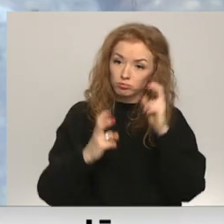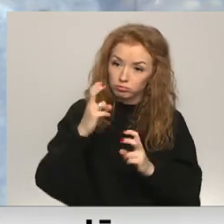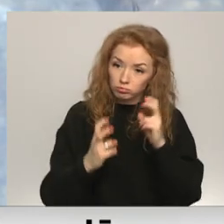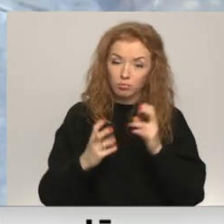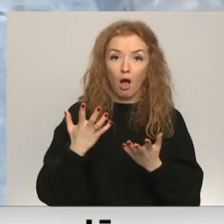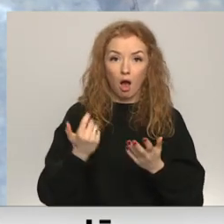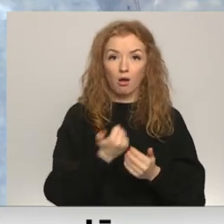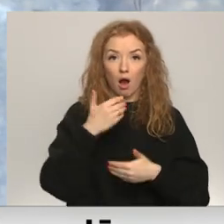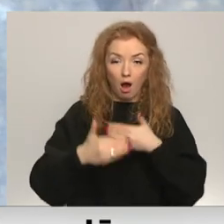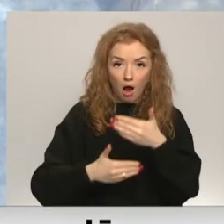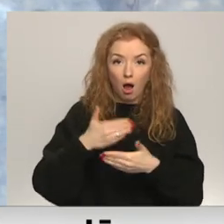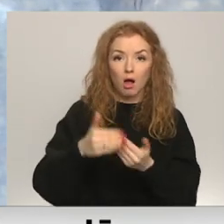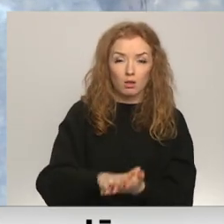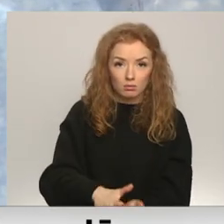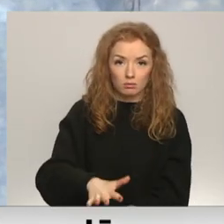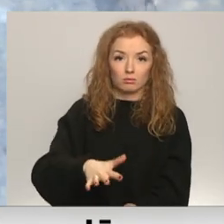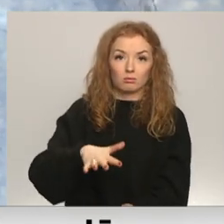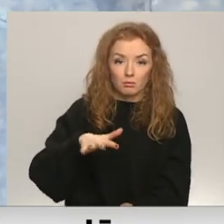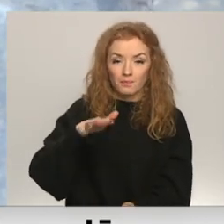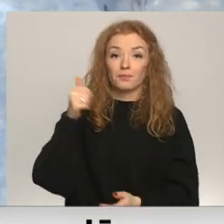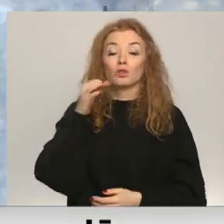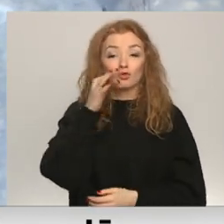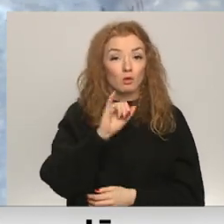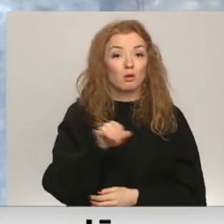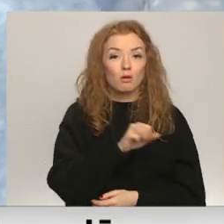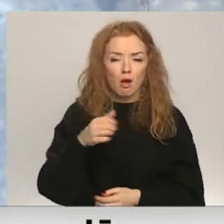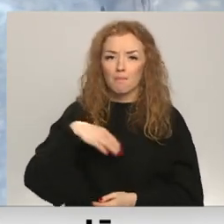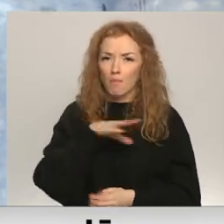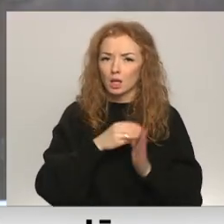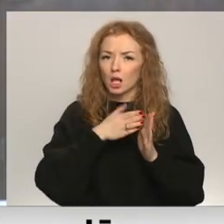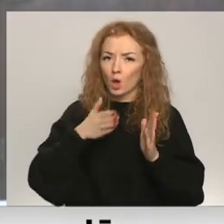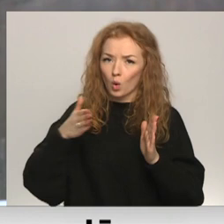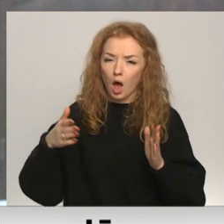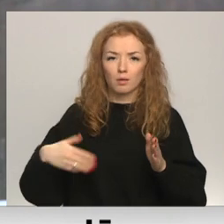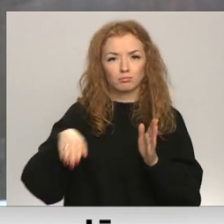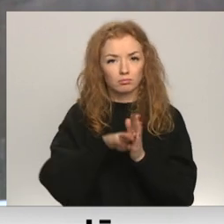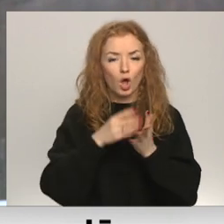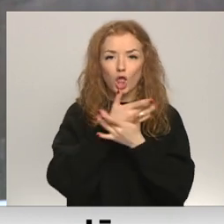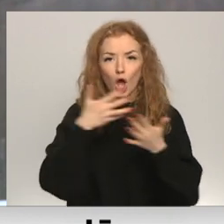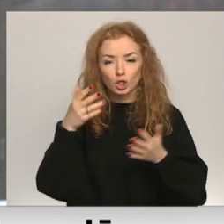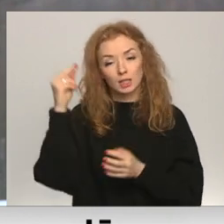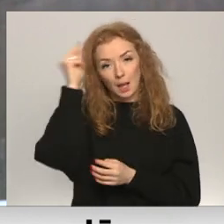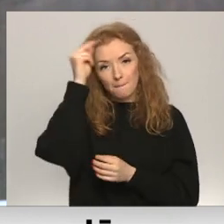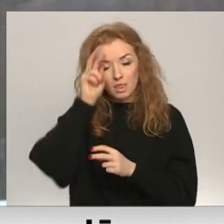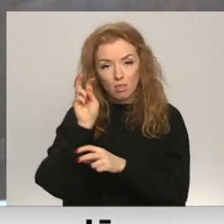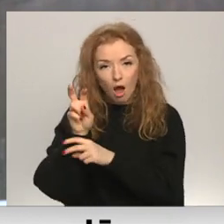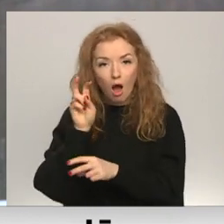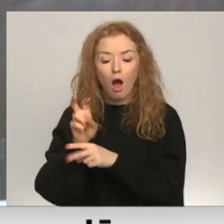gadi, krājumi. Nu, mēs regulāri piedalāmies dažādos semināros,